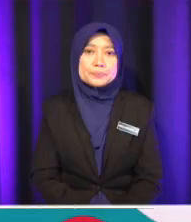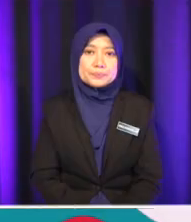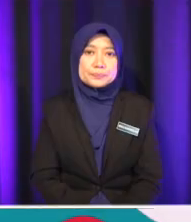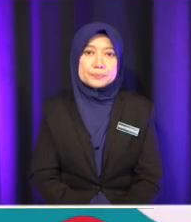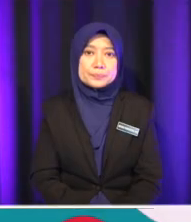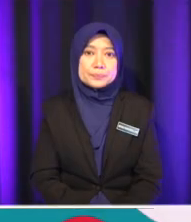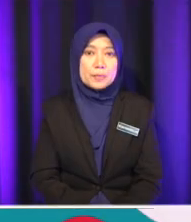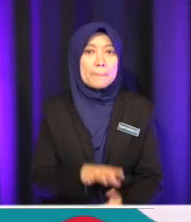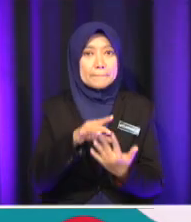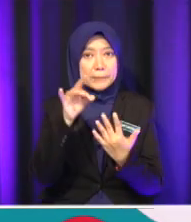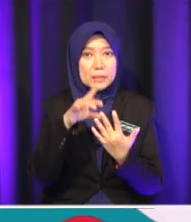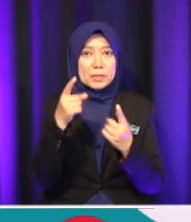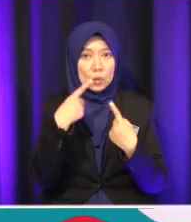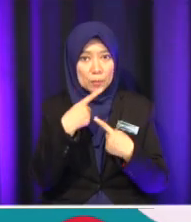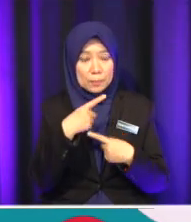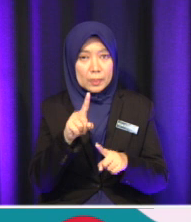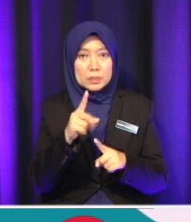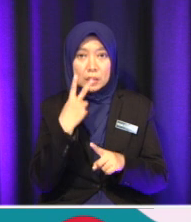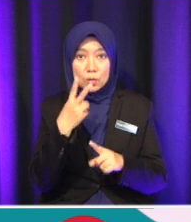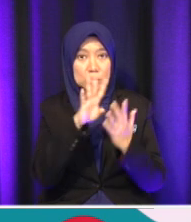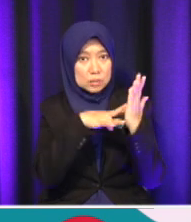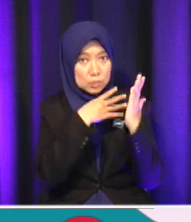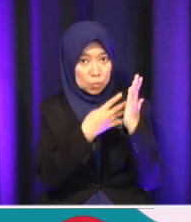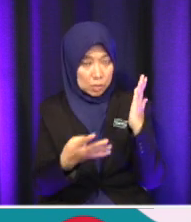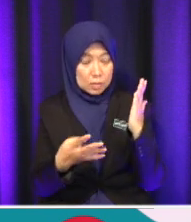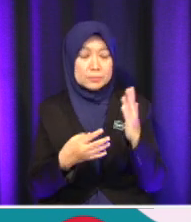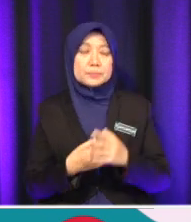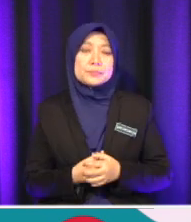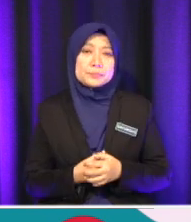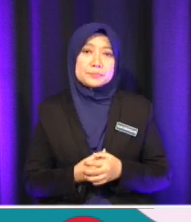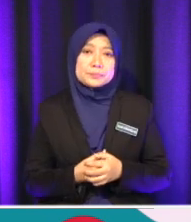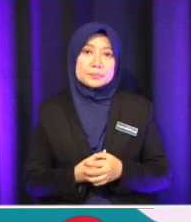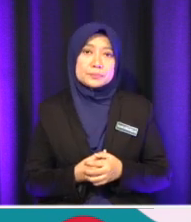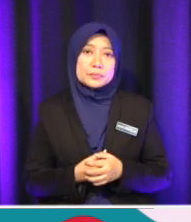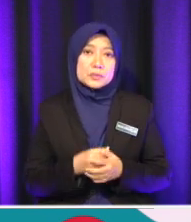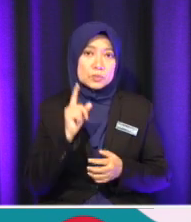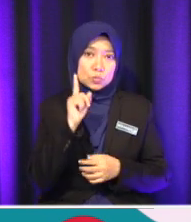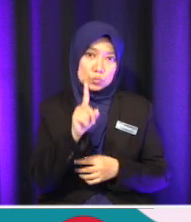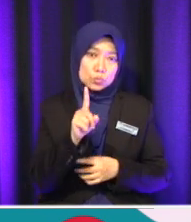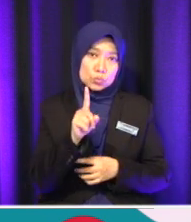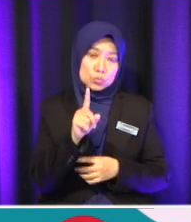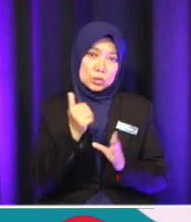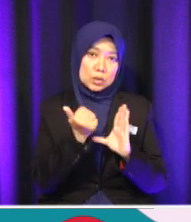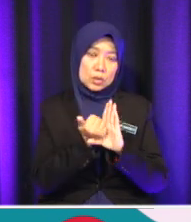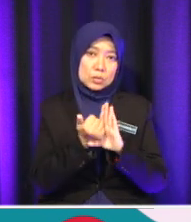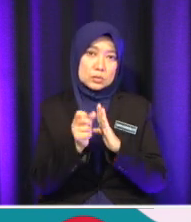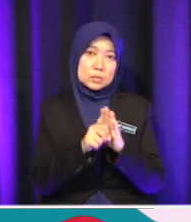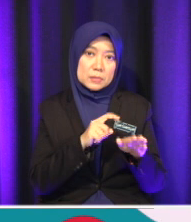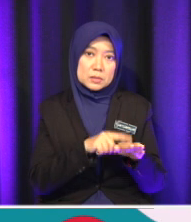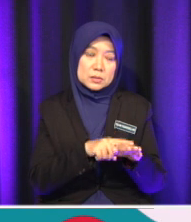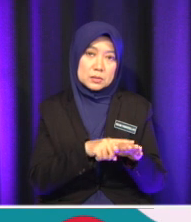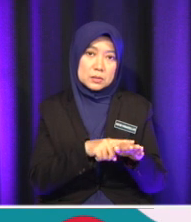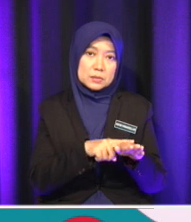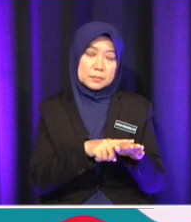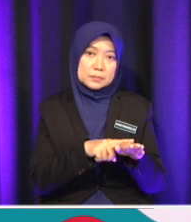pilihan jawaban seperti jadwal di bawah oke pernyataan 1 Eka semasa terdiri